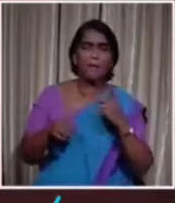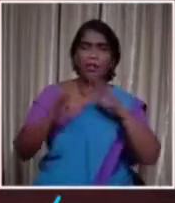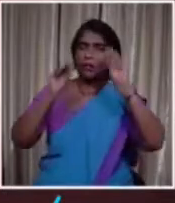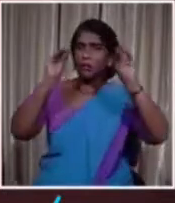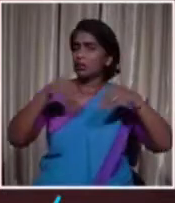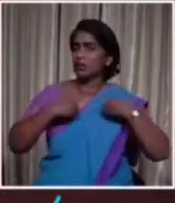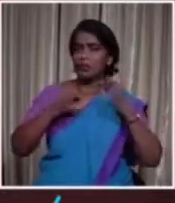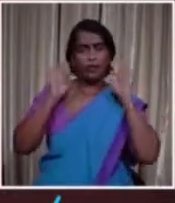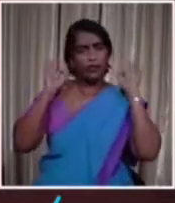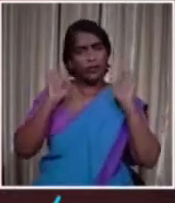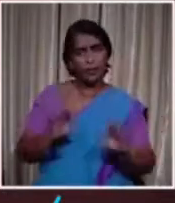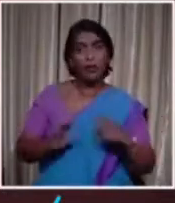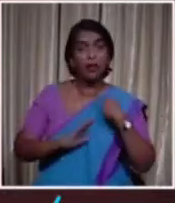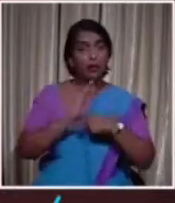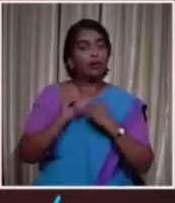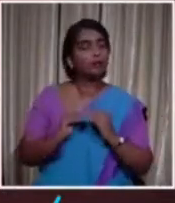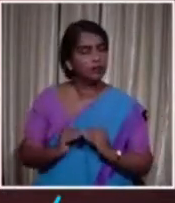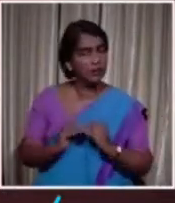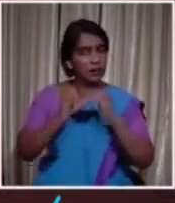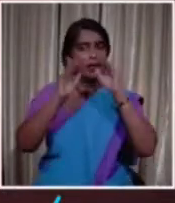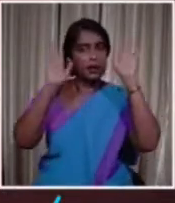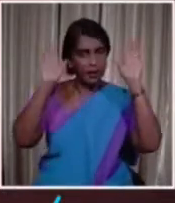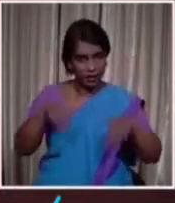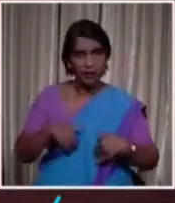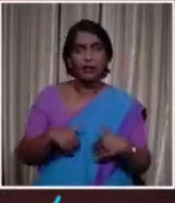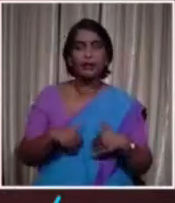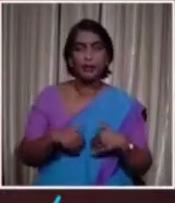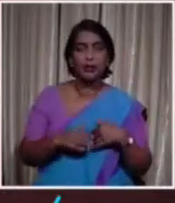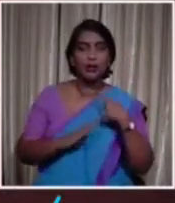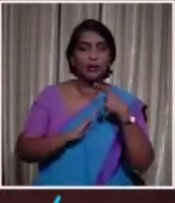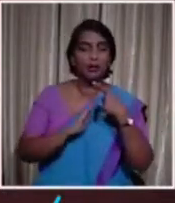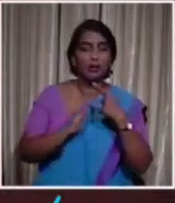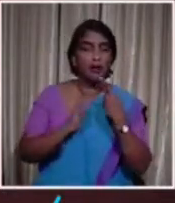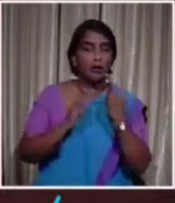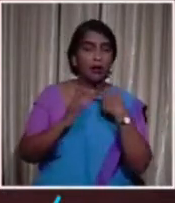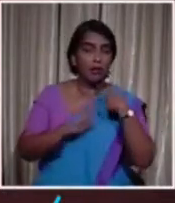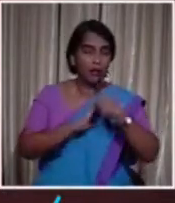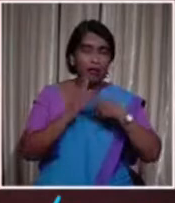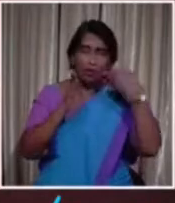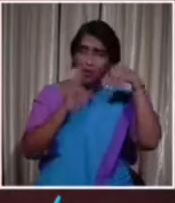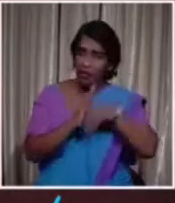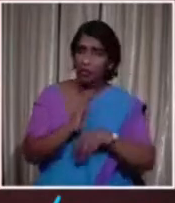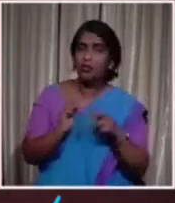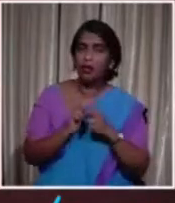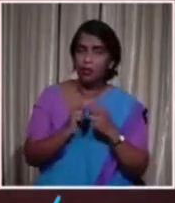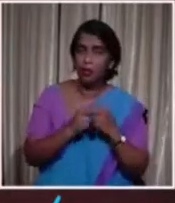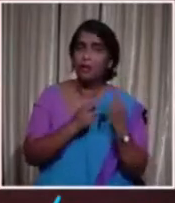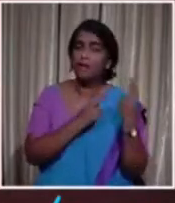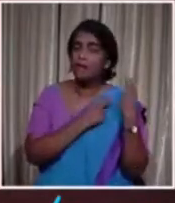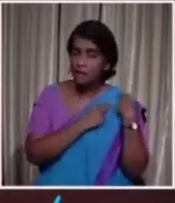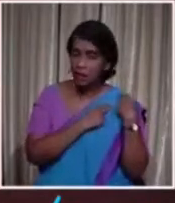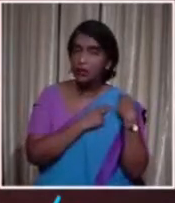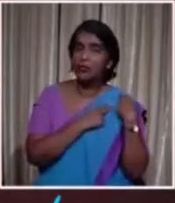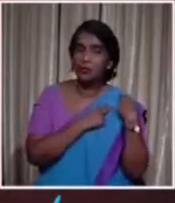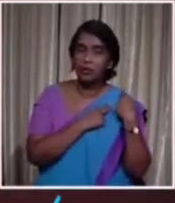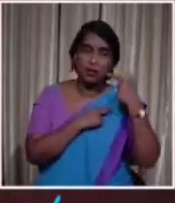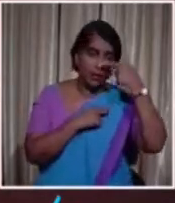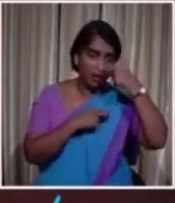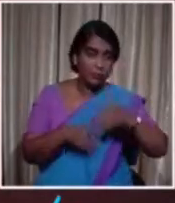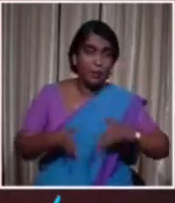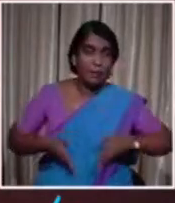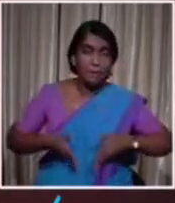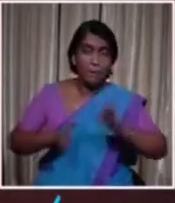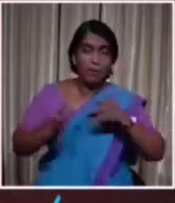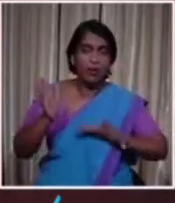වරප්‍රසාදයක් නැහැ. රට ගොඩ ගන්නෙ. රට වැටලා තියෙන අගාධෙන් අපි බාර ගන්නකොට ෂෙඩ් එකක් ගාවින් පාරේ යන්න